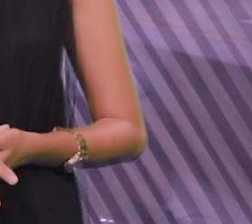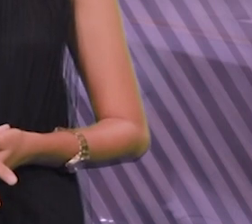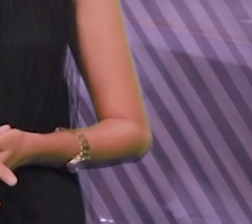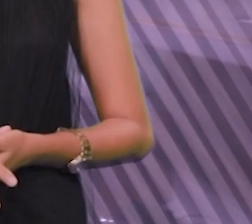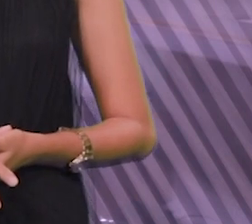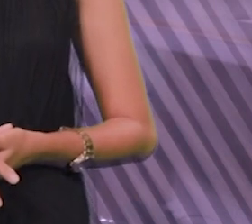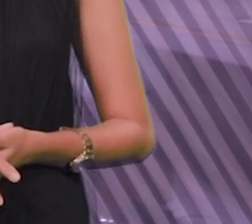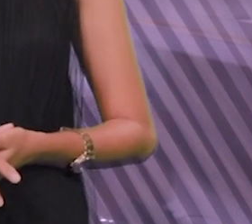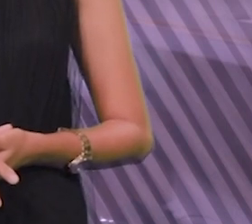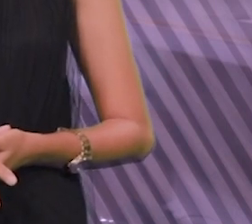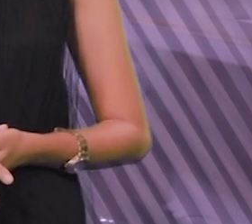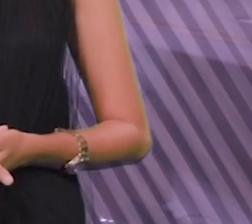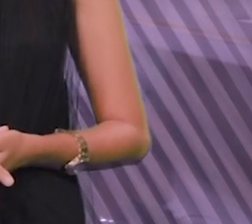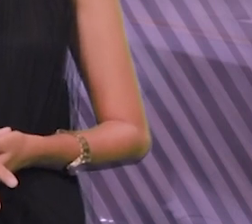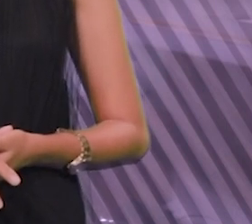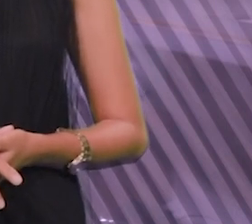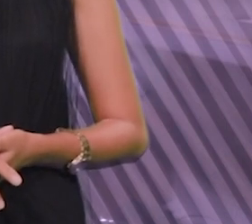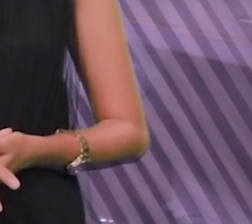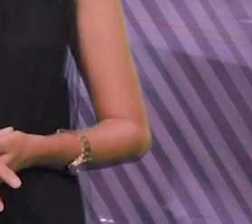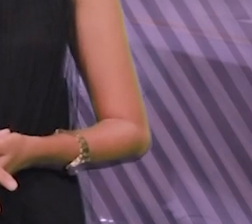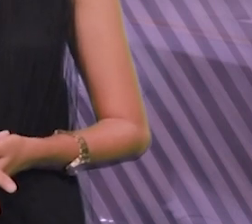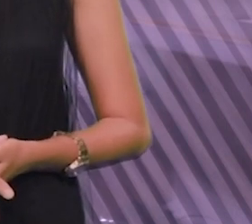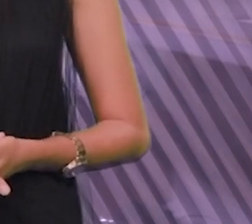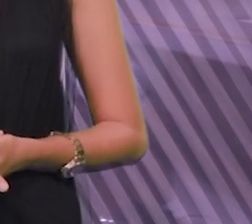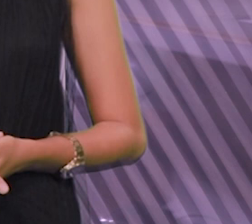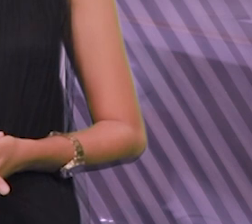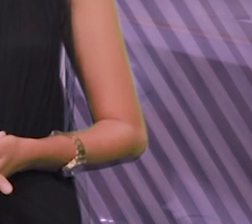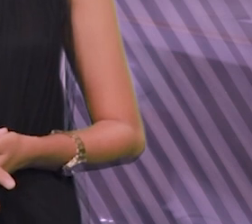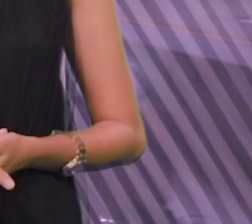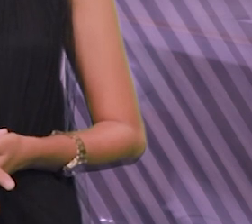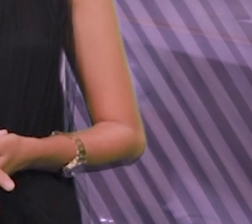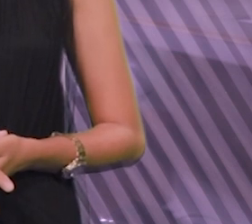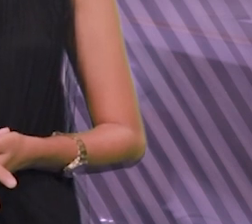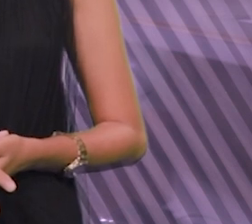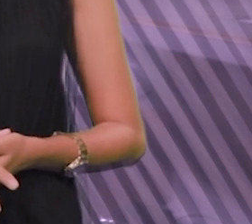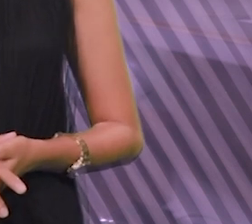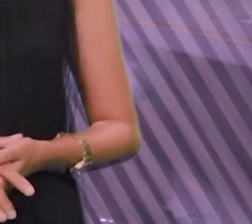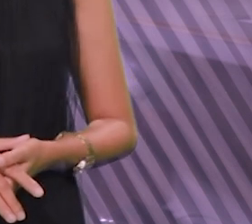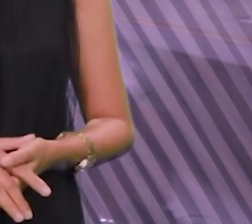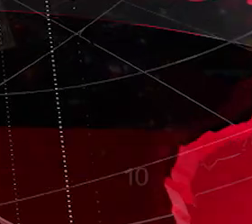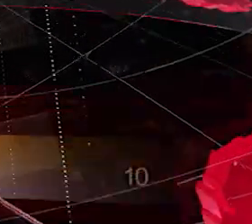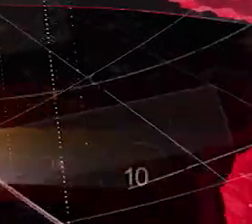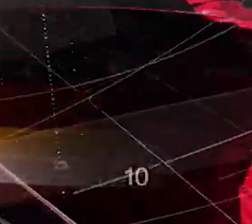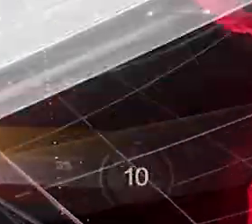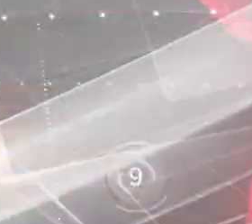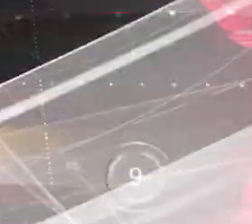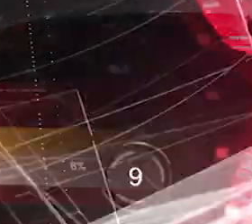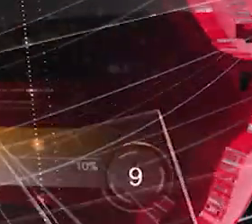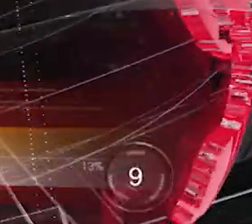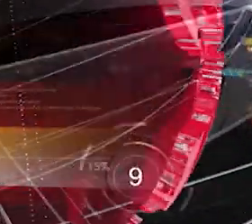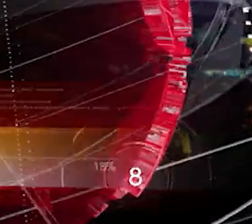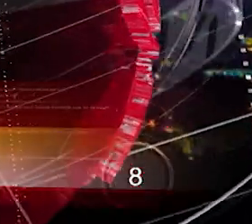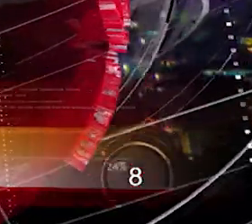Antes de tebot sira atau hari video idane, kita lu klik like, comment, no subscribe, my channel YouTube idane.